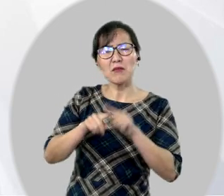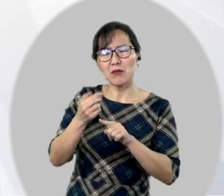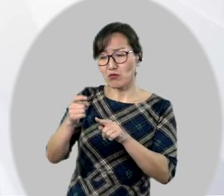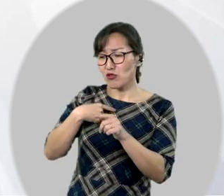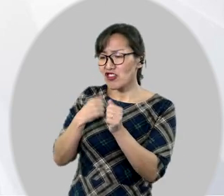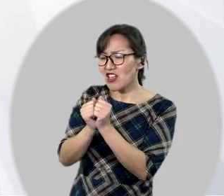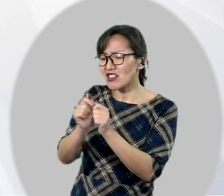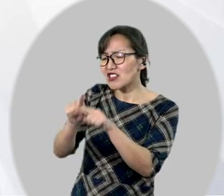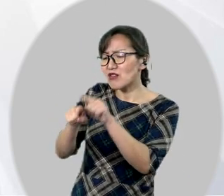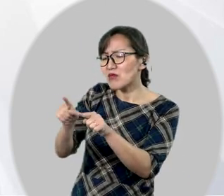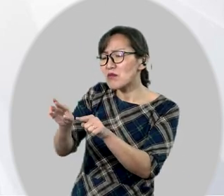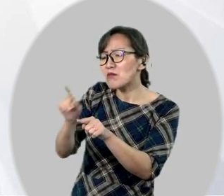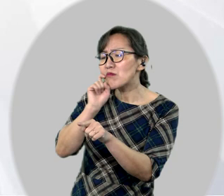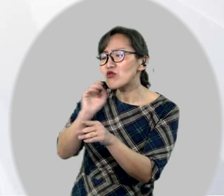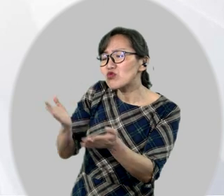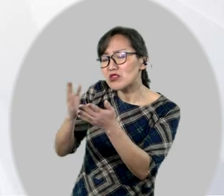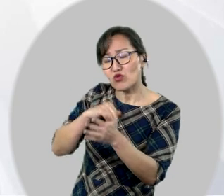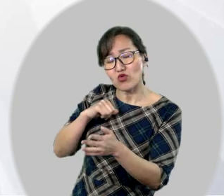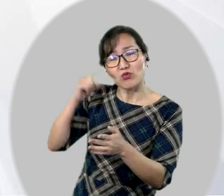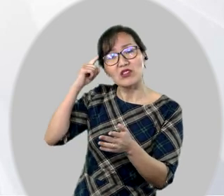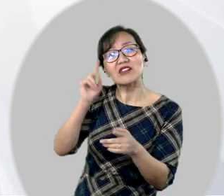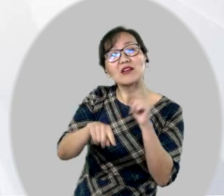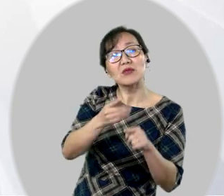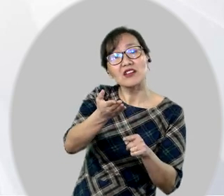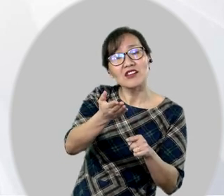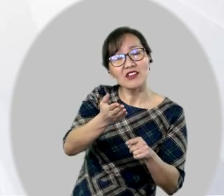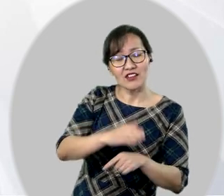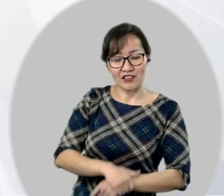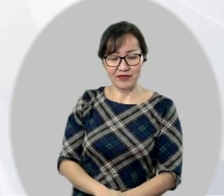бодатүүдзийг. Чинний хөвд найдзийг яг ямар байгаасаа байд.